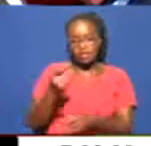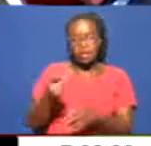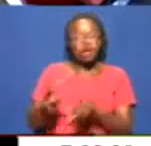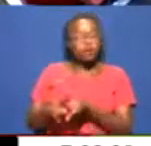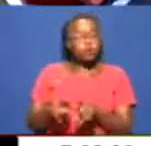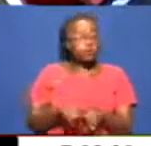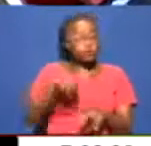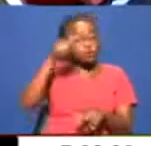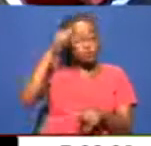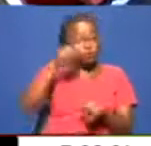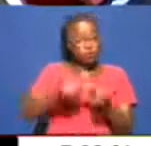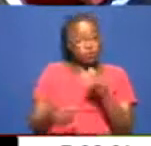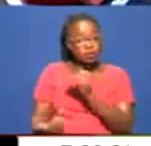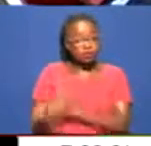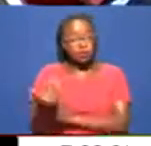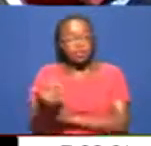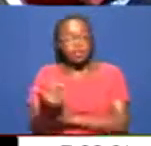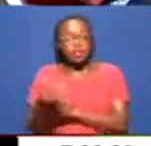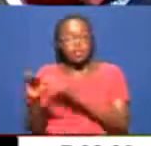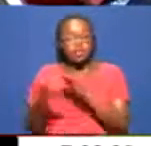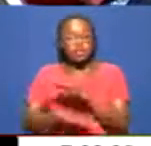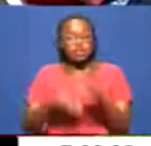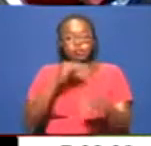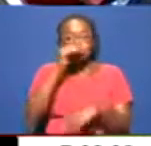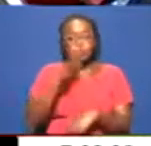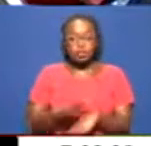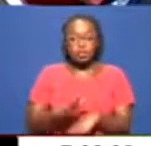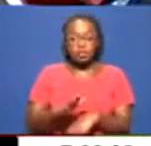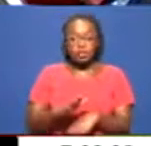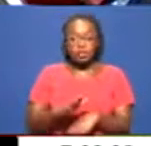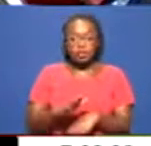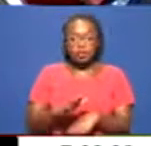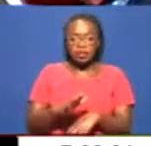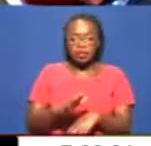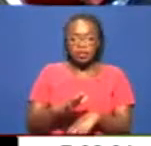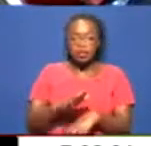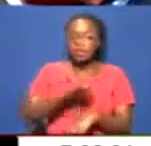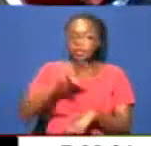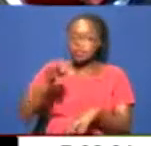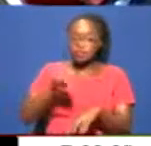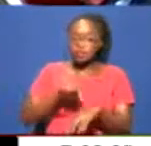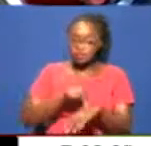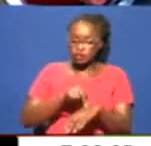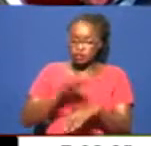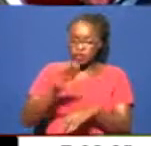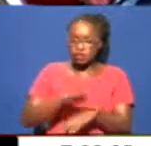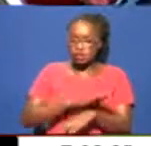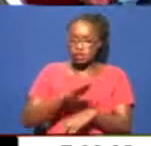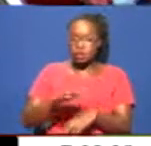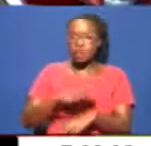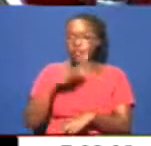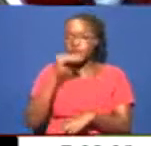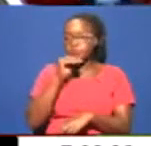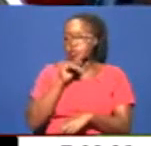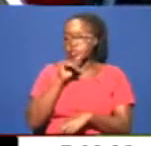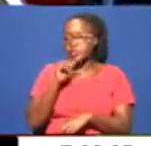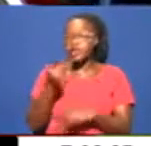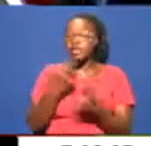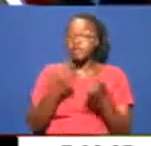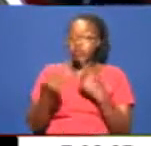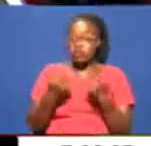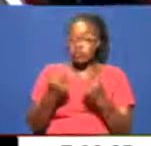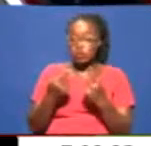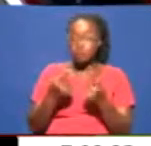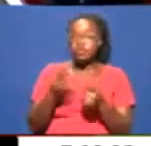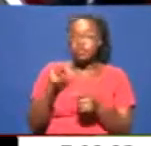leo asubuhi naibu spika wa bunge la kitaifa Moses Cheboi alipokuwa akitoa hotuba yake na kuwazungumzia wabunge hapa kwenye